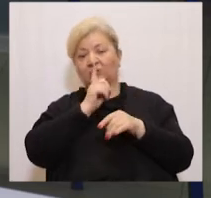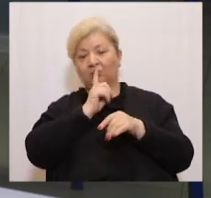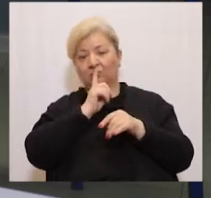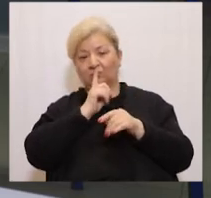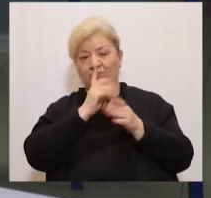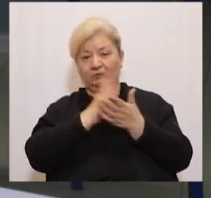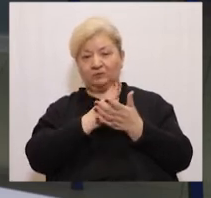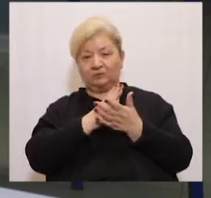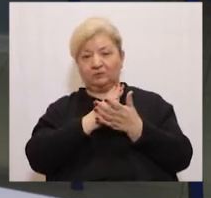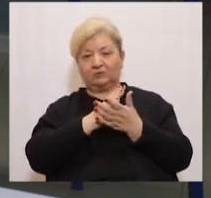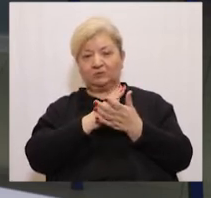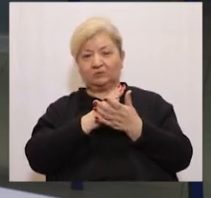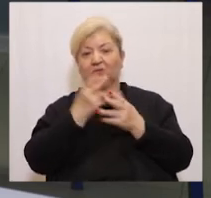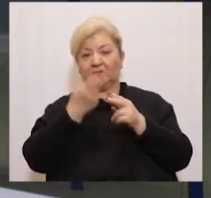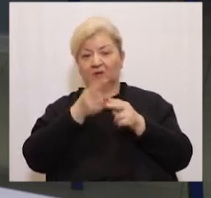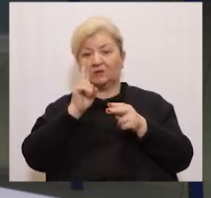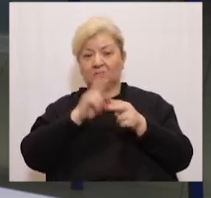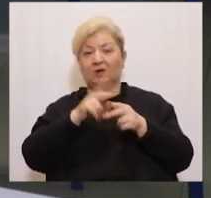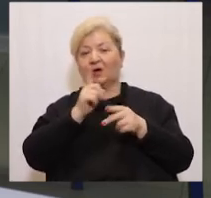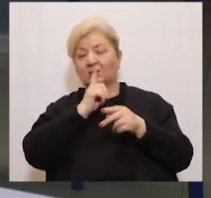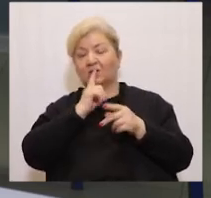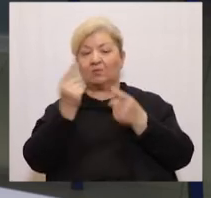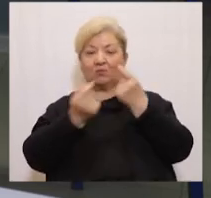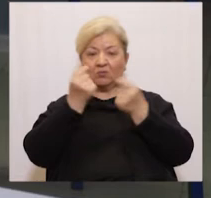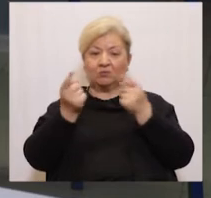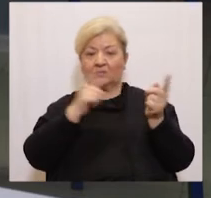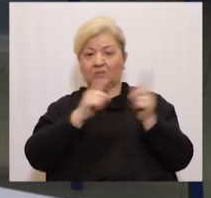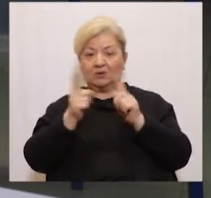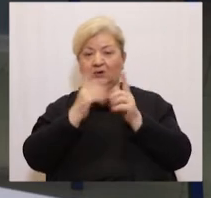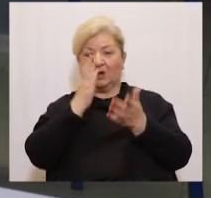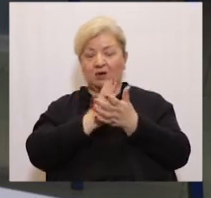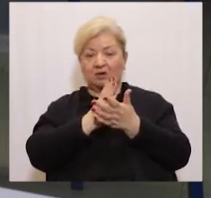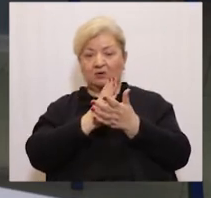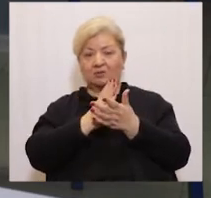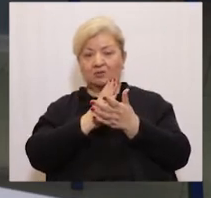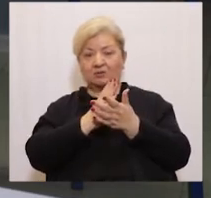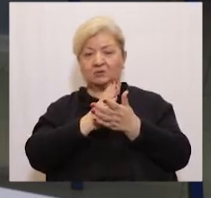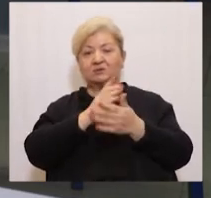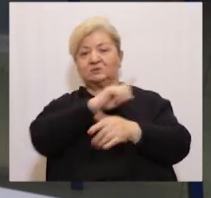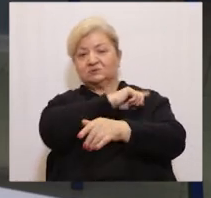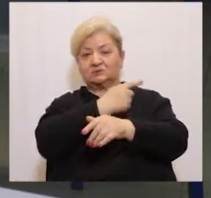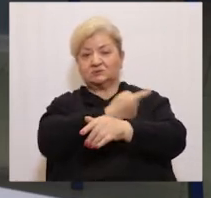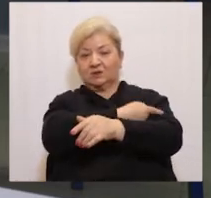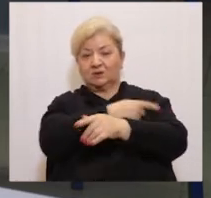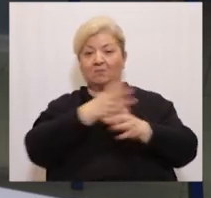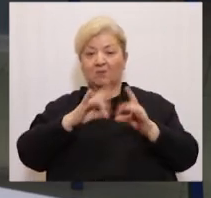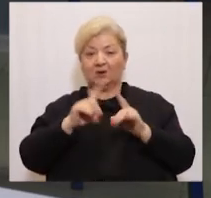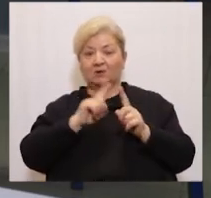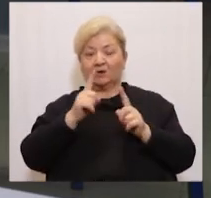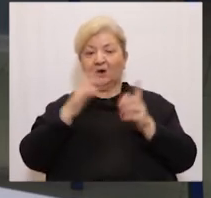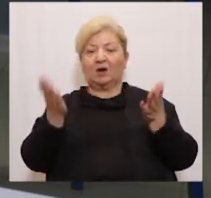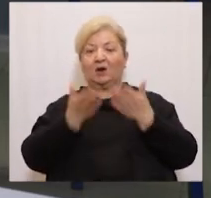ხო? შესაბამისად, ამ ატომებს და მოლეკულებს შორის გარკვეული ძალები არსებობს. მაგრამ, რადგან ჩვენ